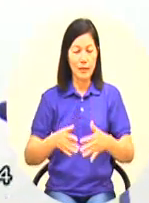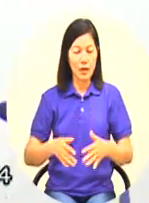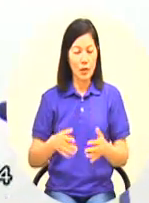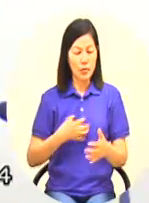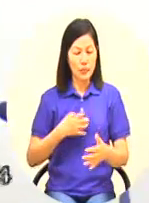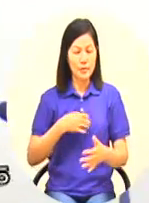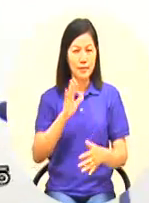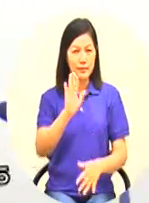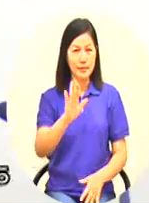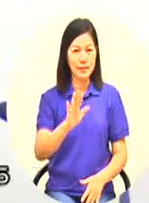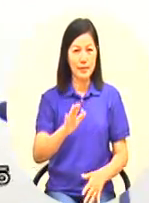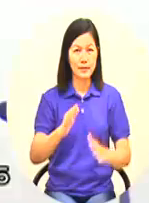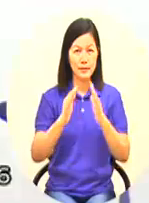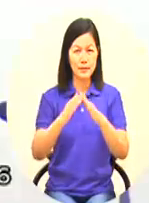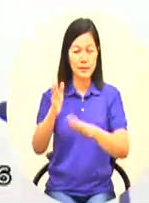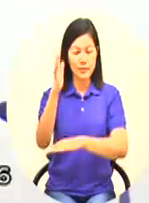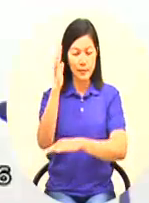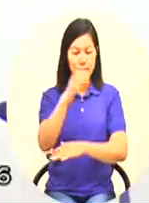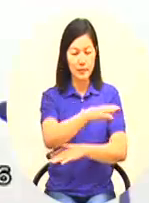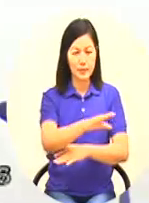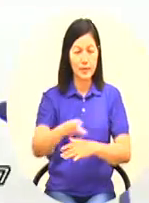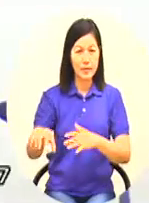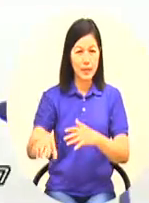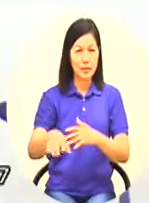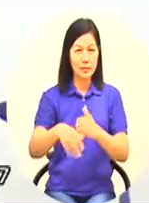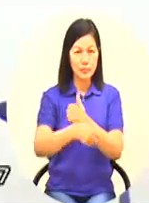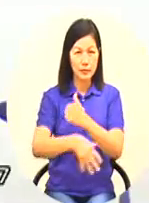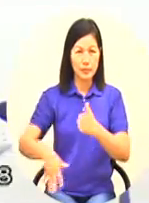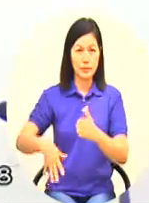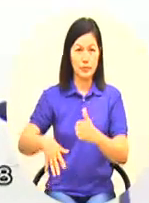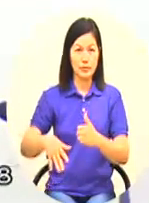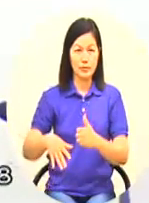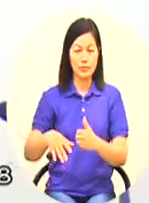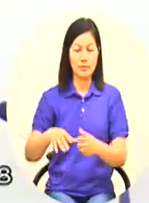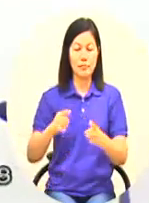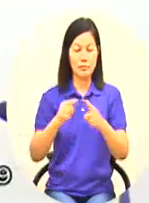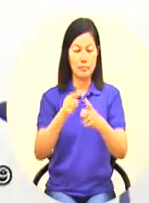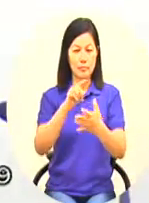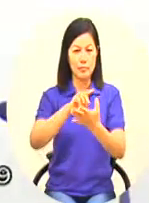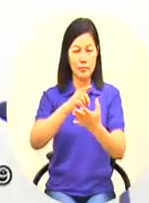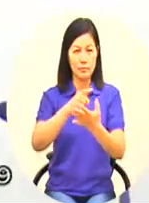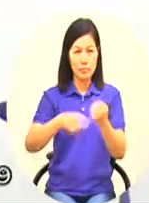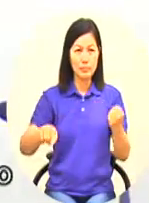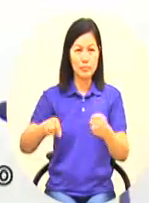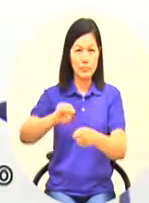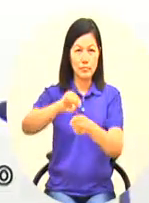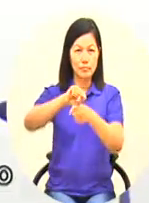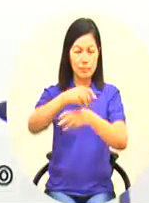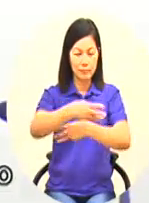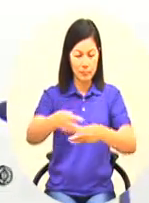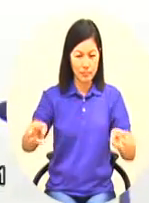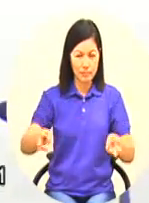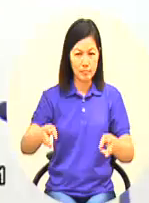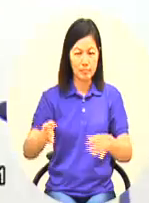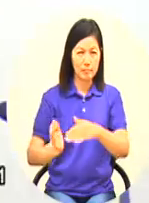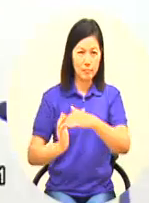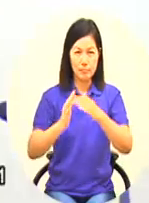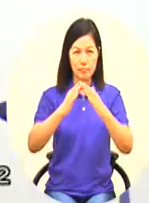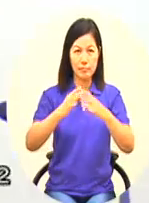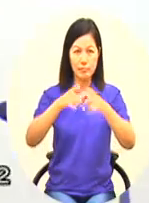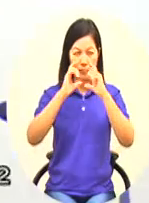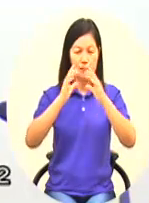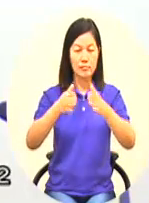们市府团队每个部门都增加人员，那在加班把它恢复，尤其是我们环保局